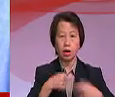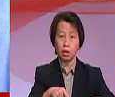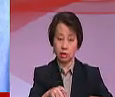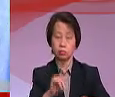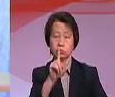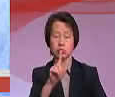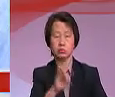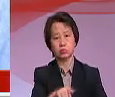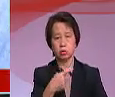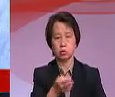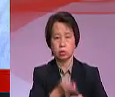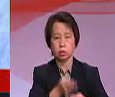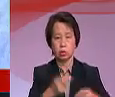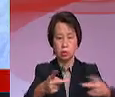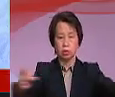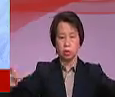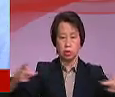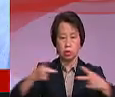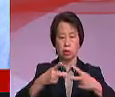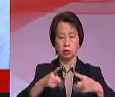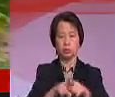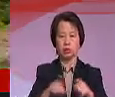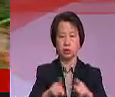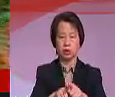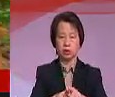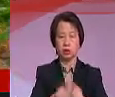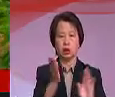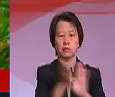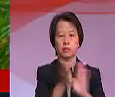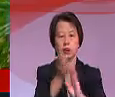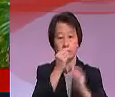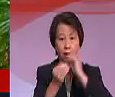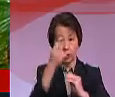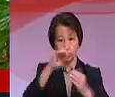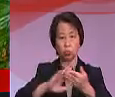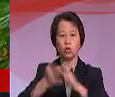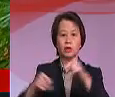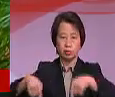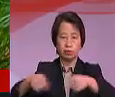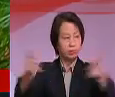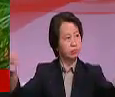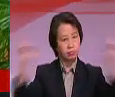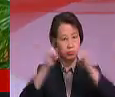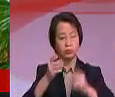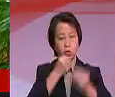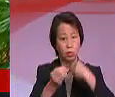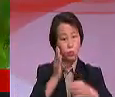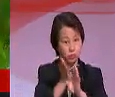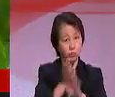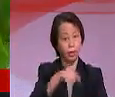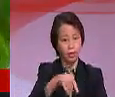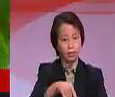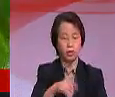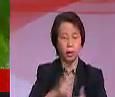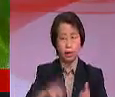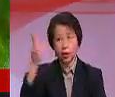yang kami namakan sebagai kawasan yang boleh dikatakan sebagai apa? Bank makanan untuk komuniti, community food bank. Maknanya apa